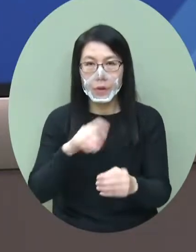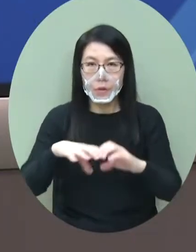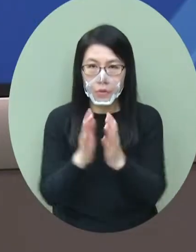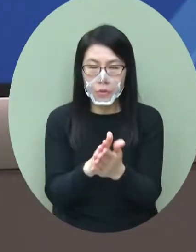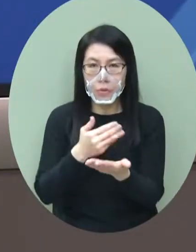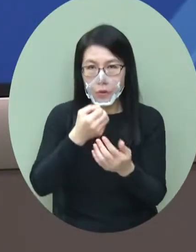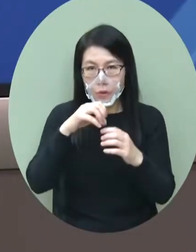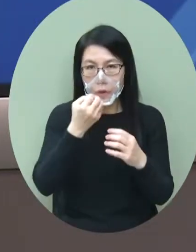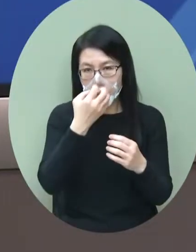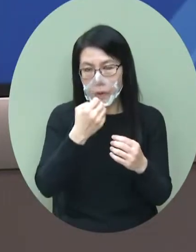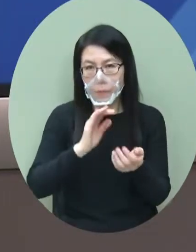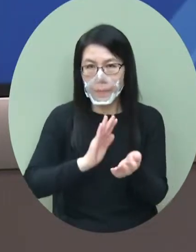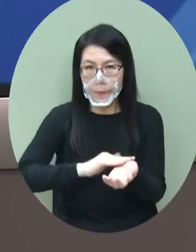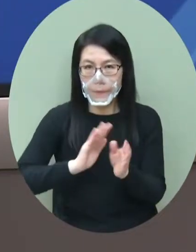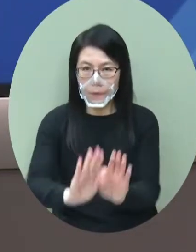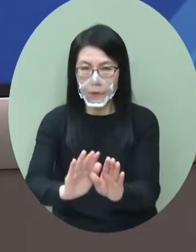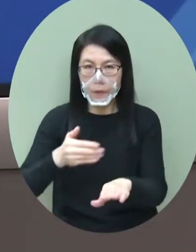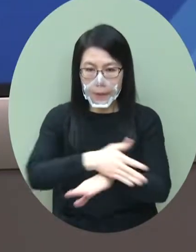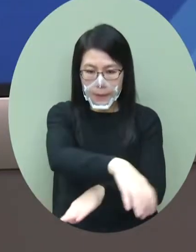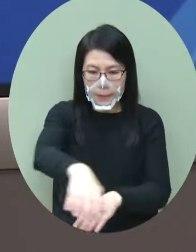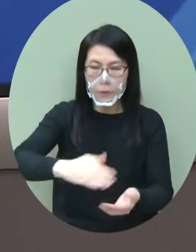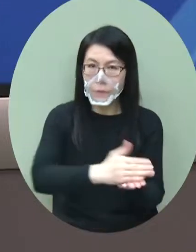给民政事务署